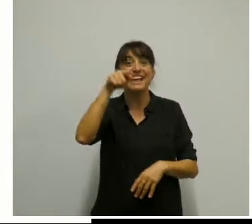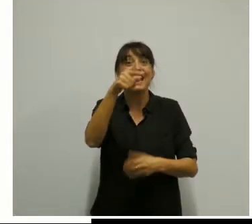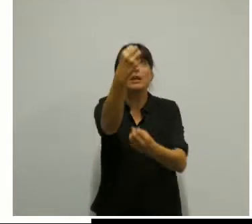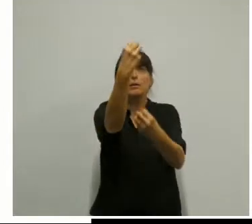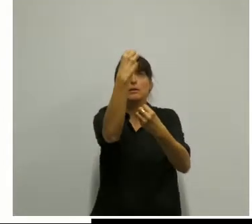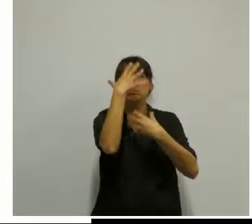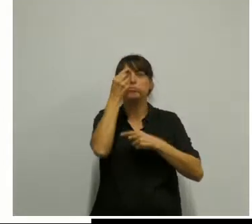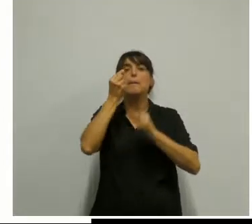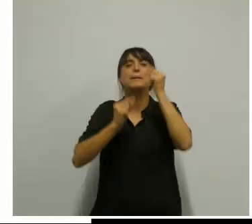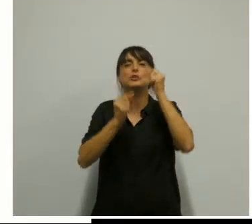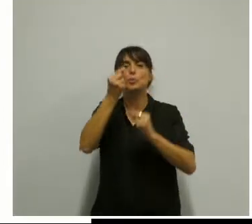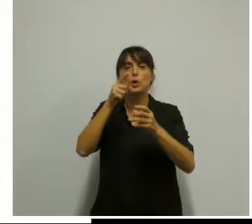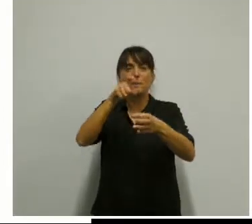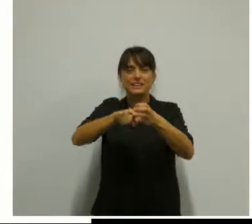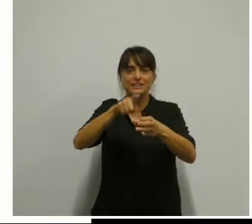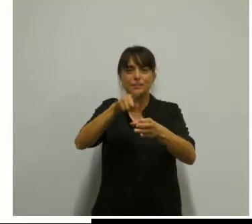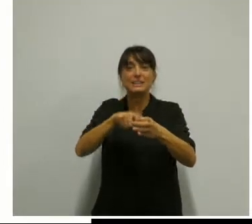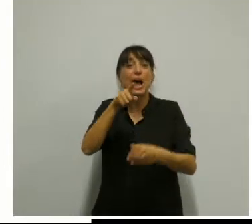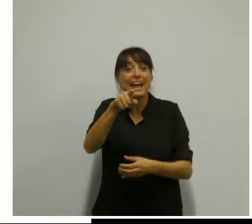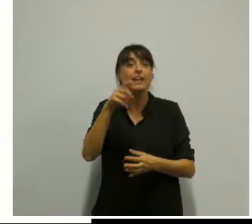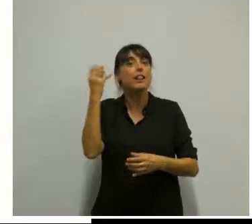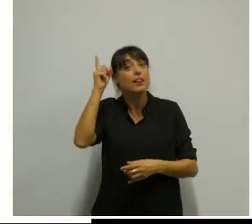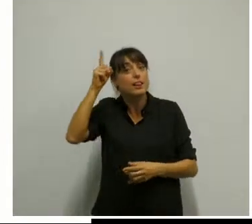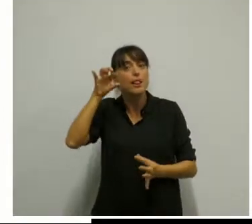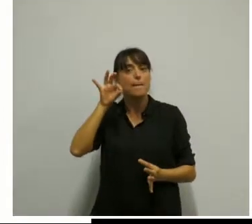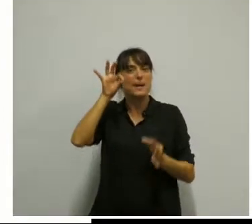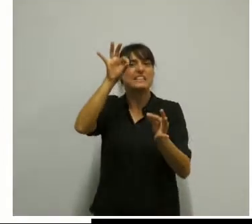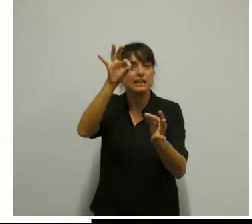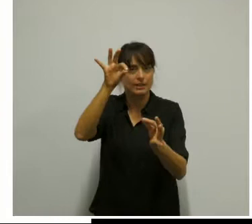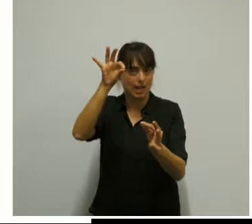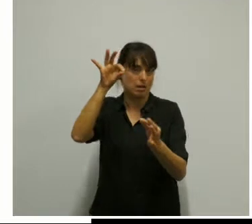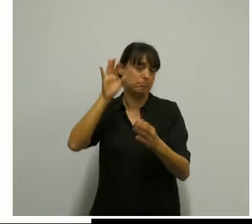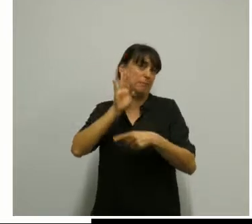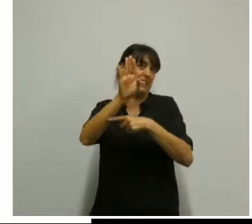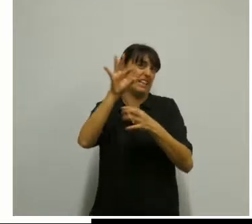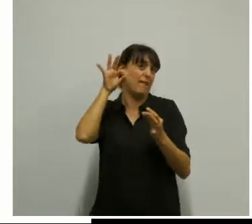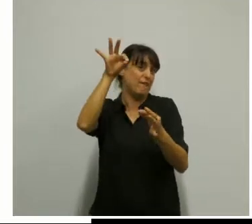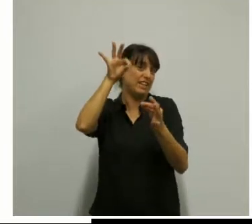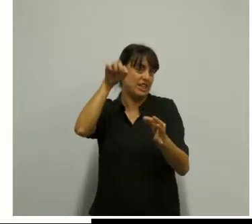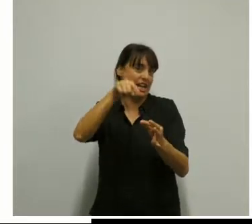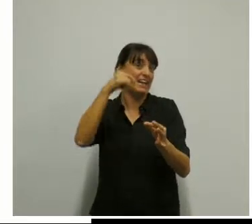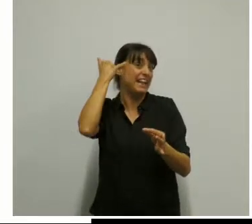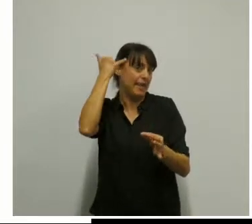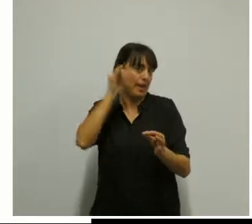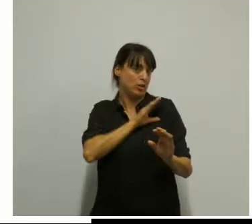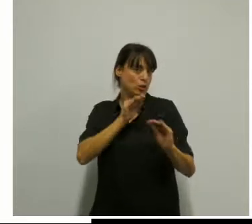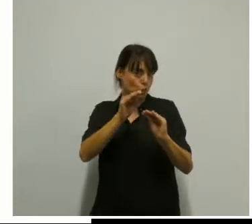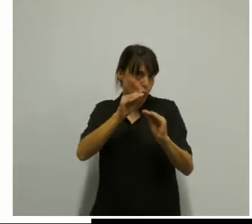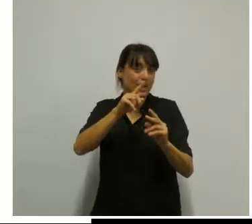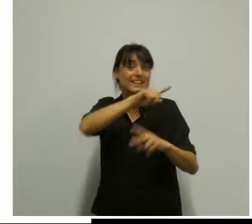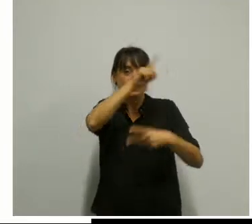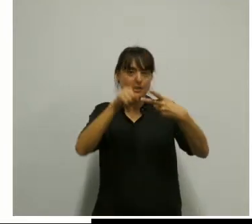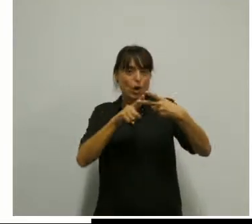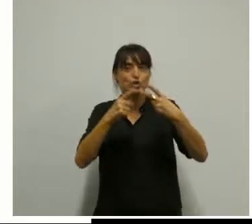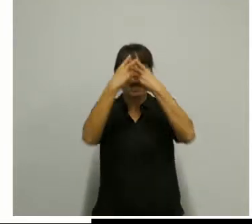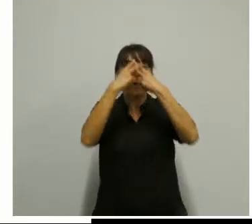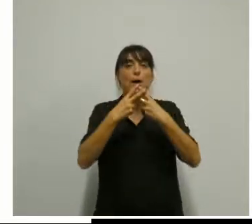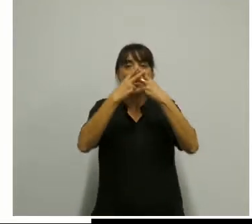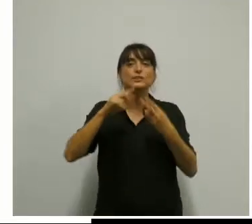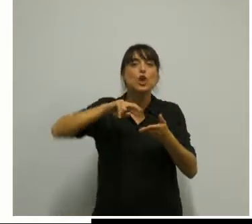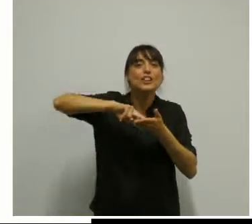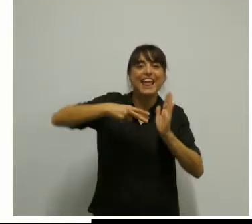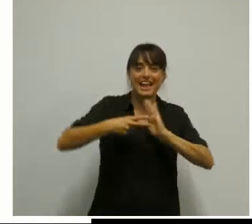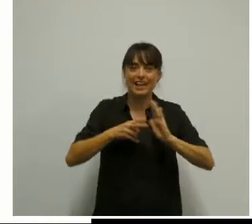participatius, que has de presentar una fitxa amb la idea del que tu vols, que després hi ha una valoració tècnica de tots els projectes. Clar, es van